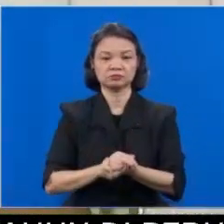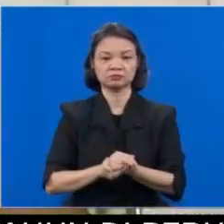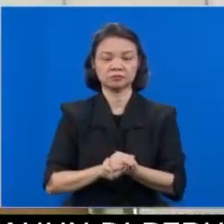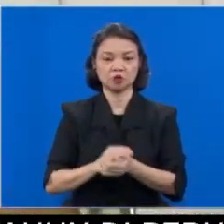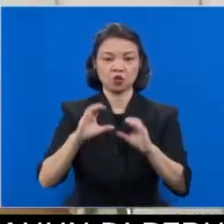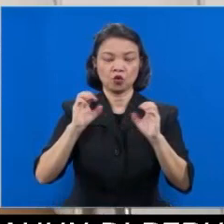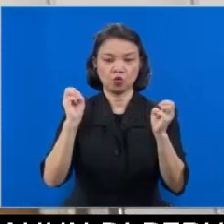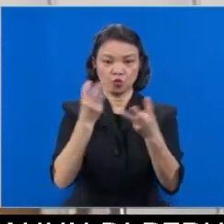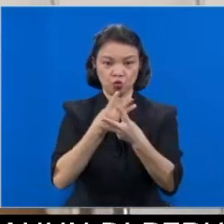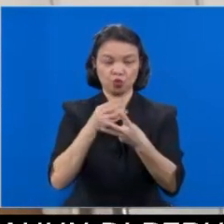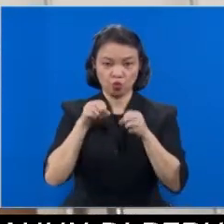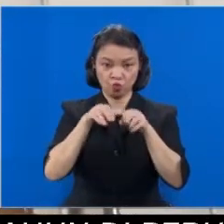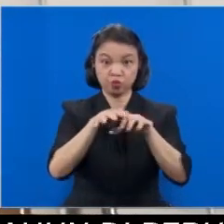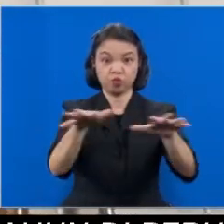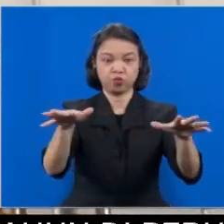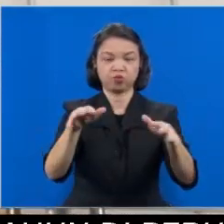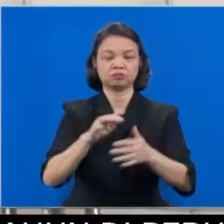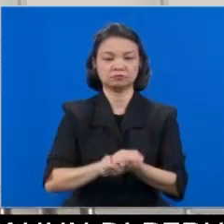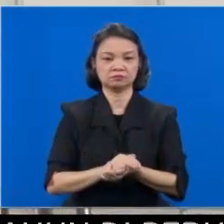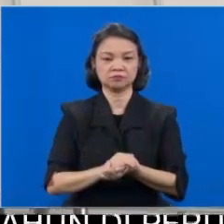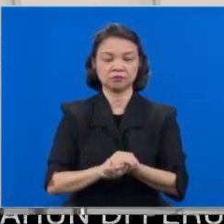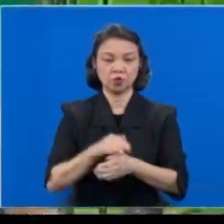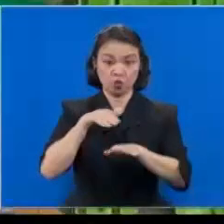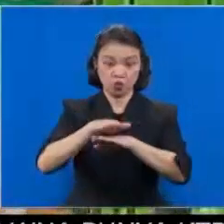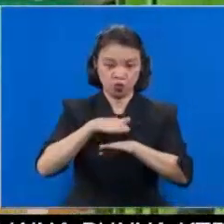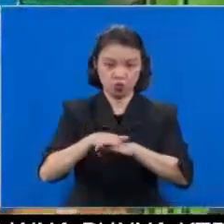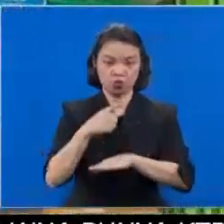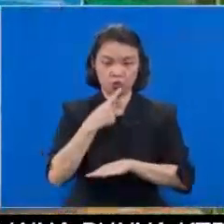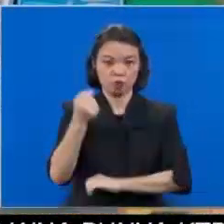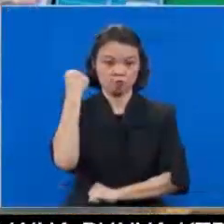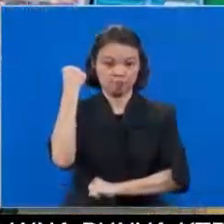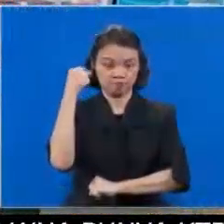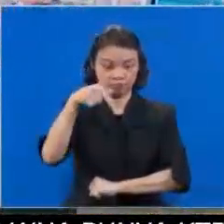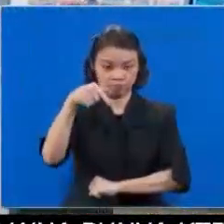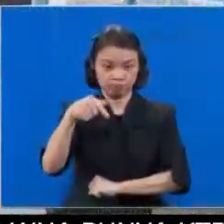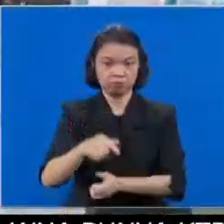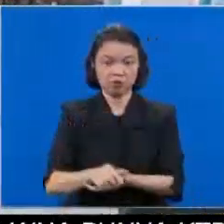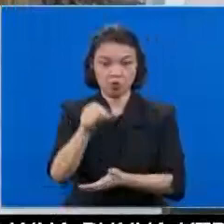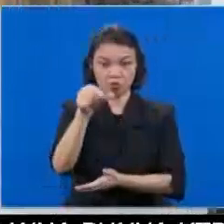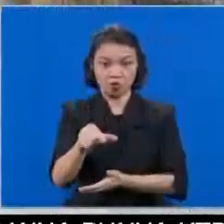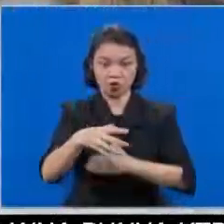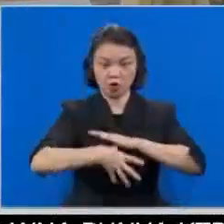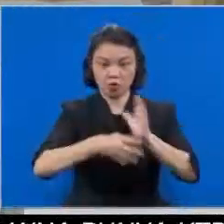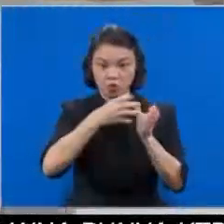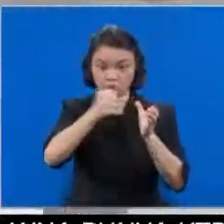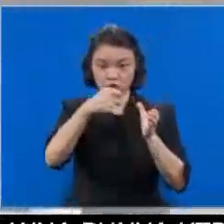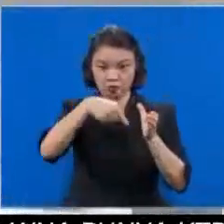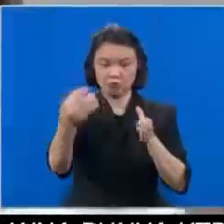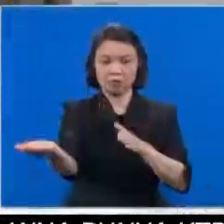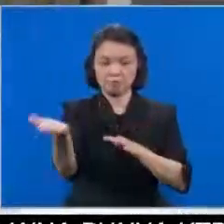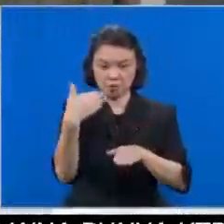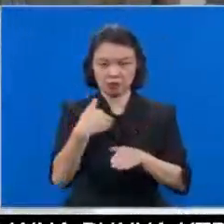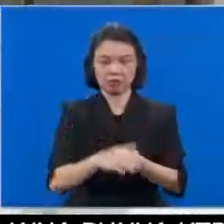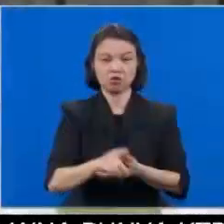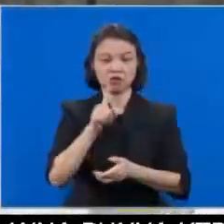grup pesan instan. Dalam unggahannya, Khotib juga mengultimatum pelaku agar segera mengembalikan ponsel yang dicuri,